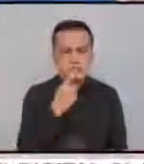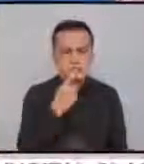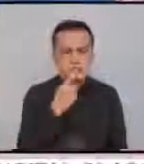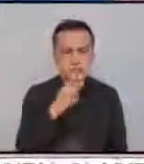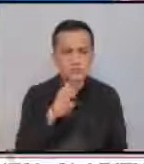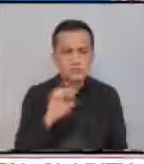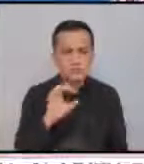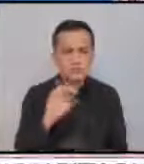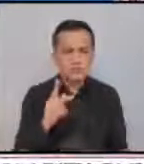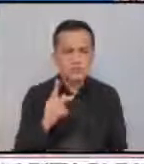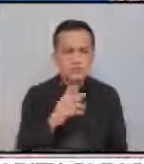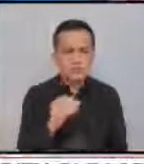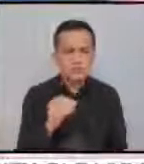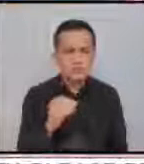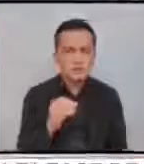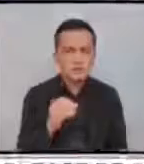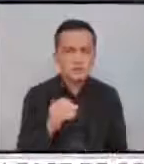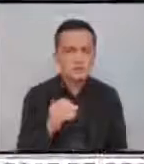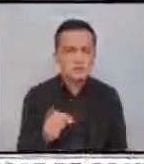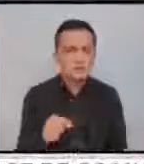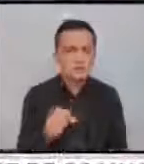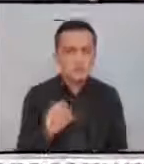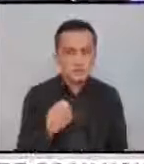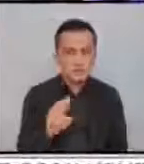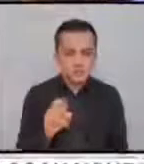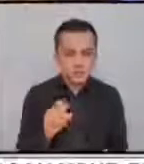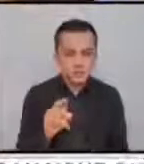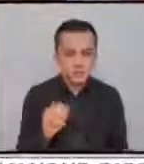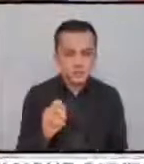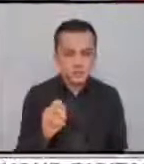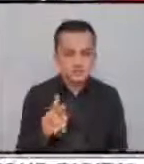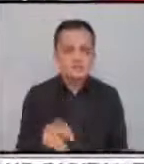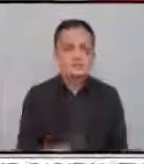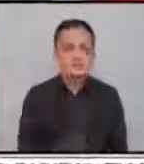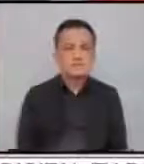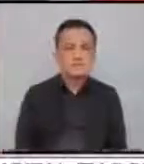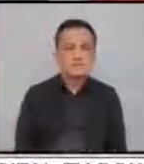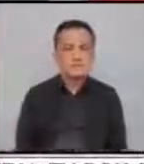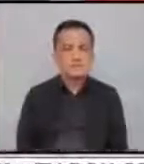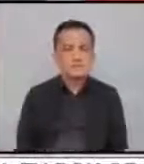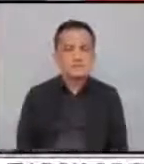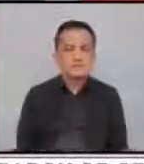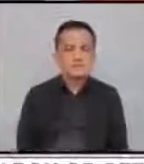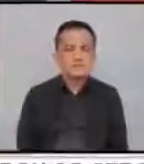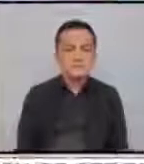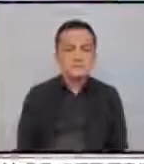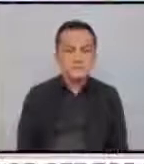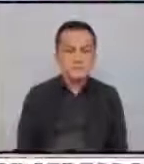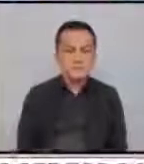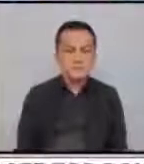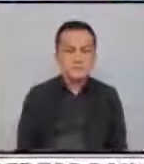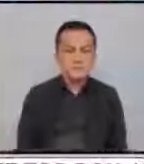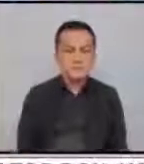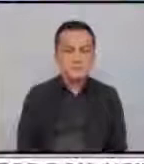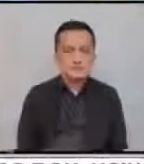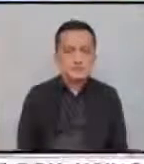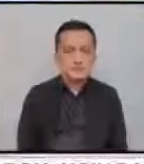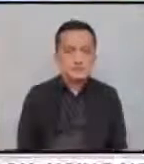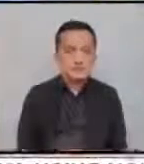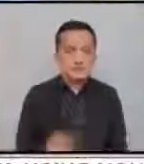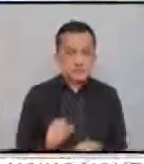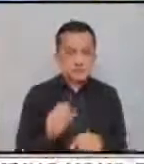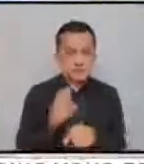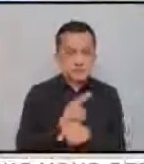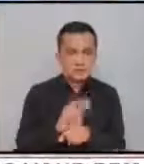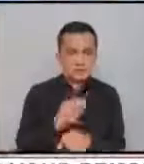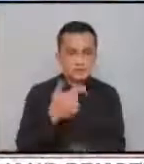po. This is the wick and sustainer. Akala ko kung buruhusin na. Okay, pwede nyo pong gamitin yung glue gun or meron din ginagamit